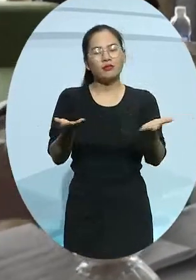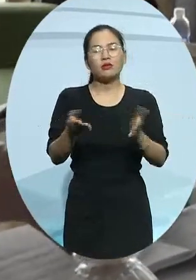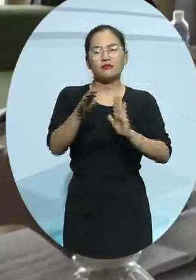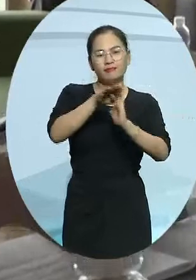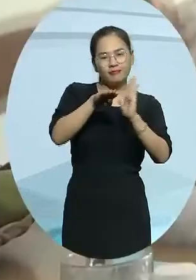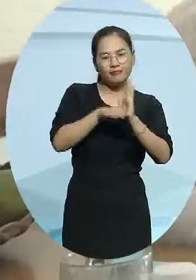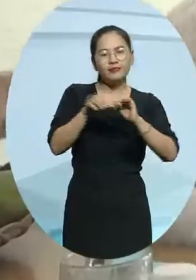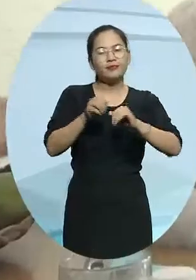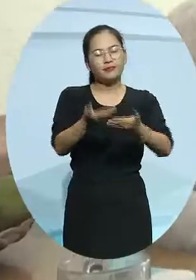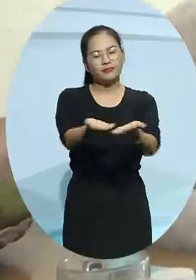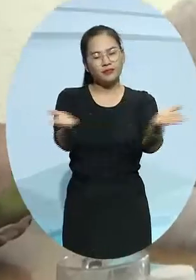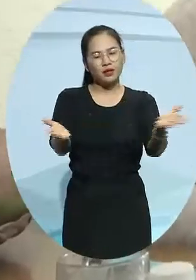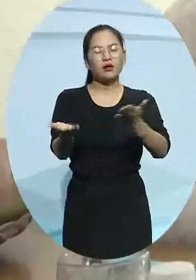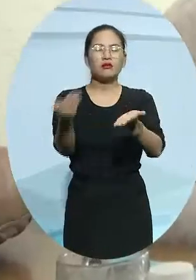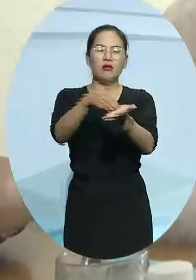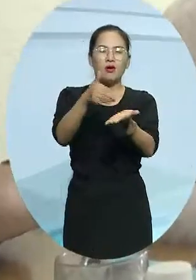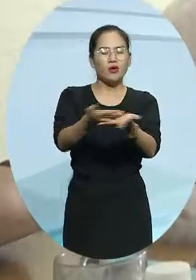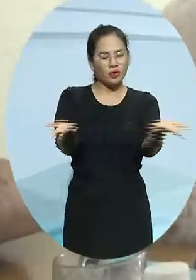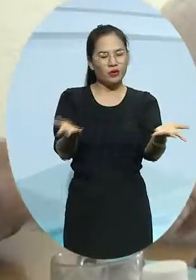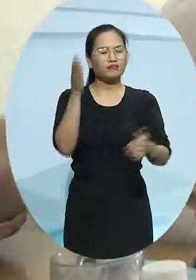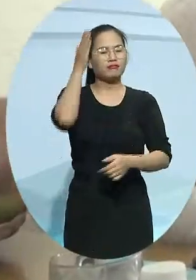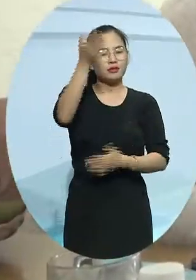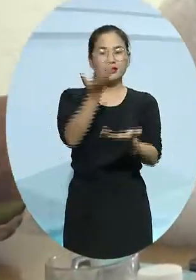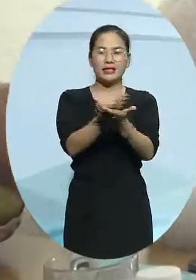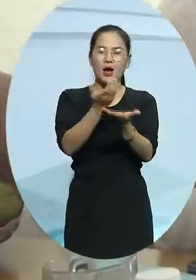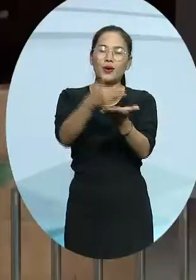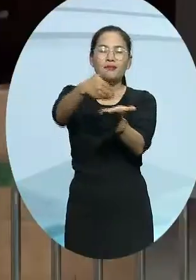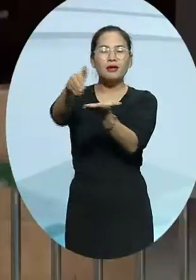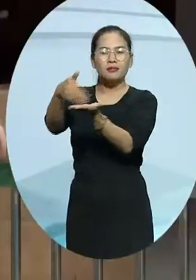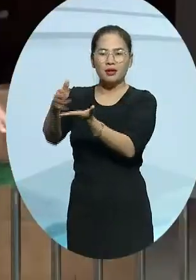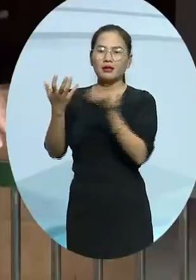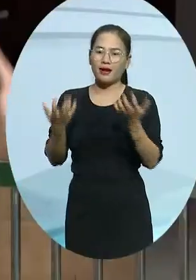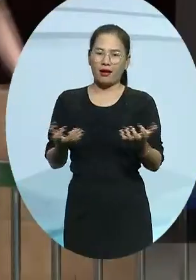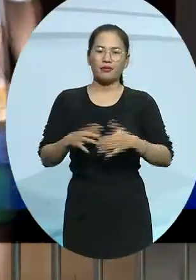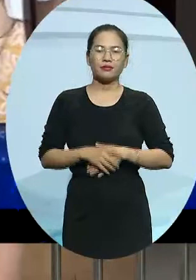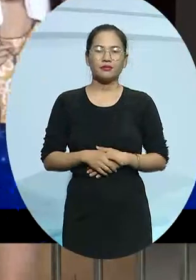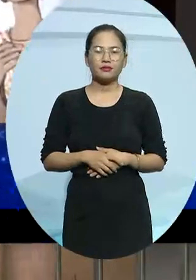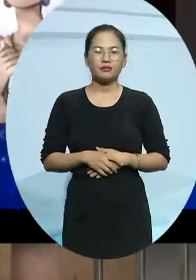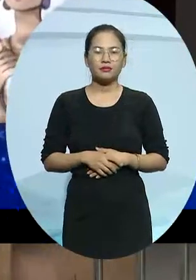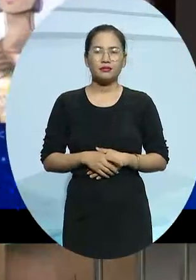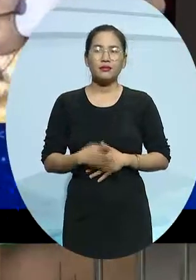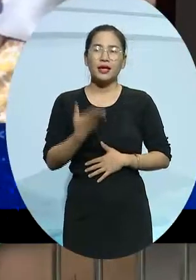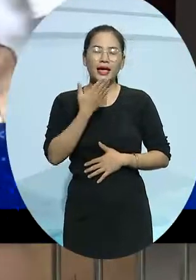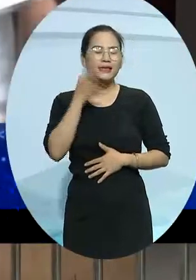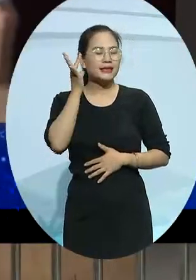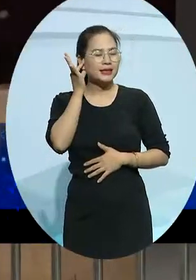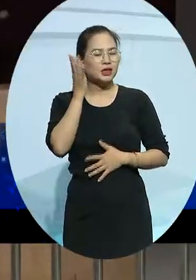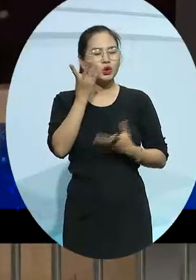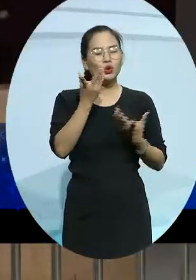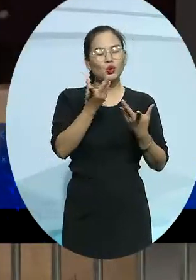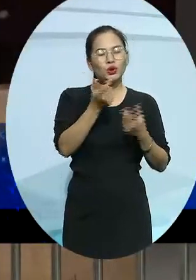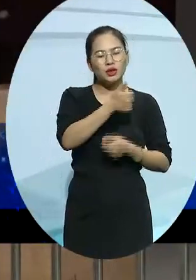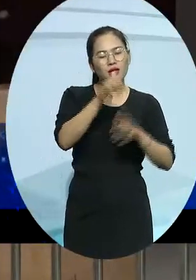là mình sẽ coi cho mọi người cơ hội giống như mình vậy, để xã hội bớt đi những cái gánh nặng. Anh chị doanh nhân, doanh nghiệp đó, các